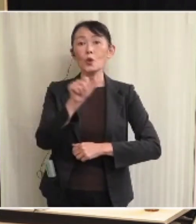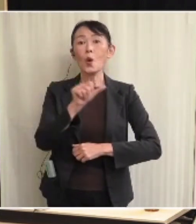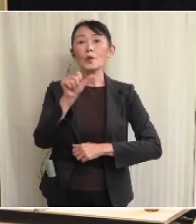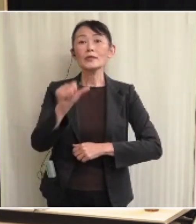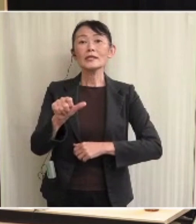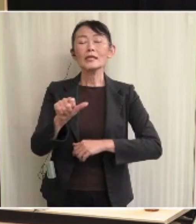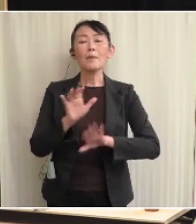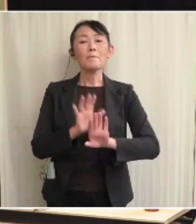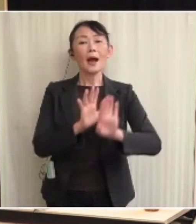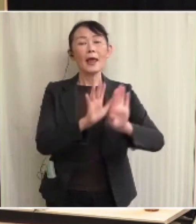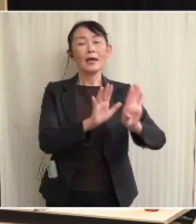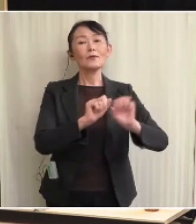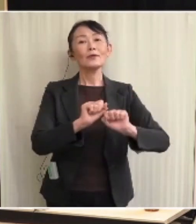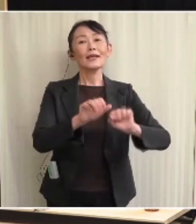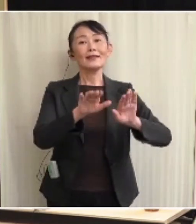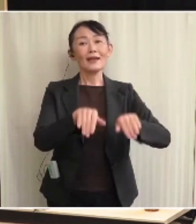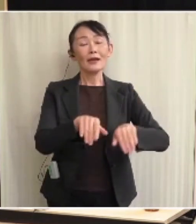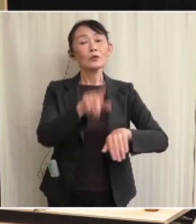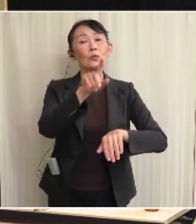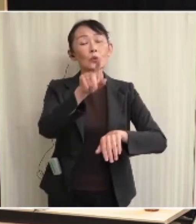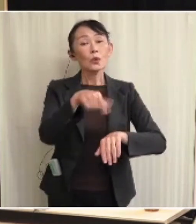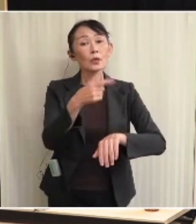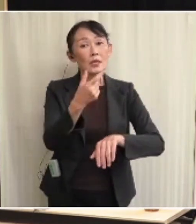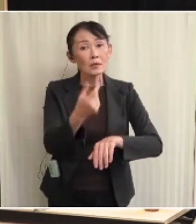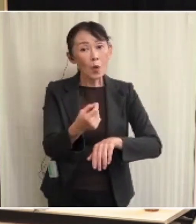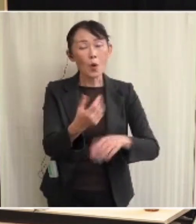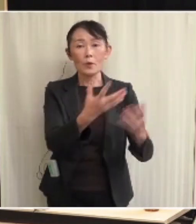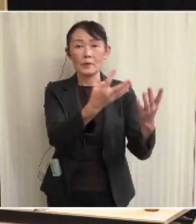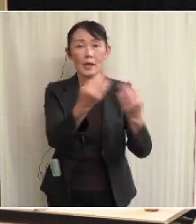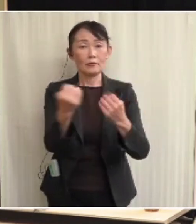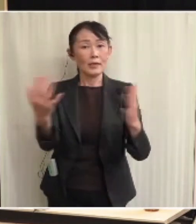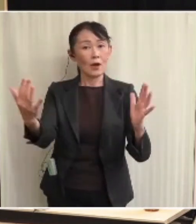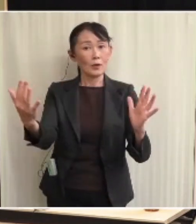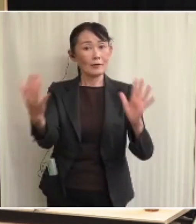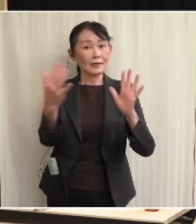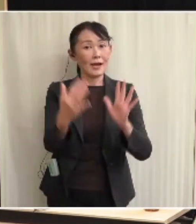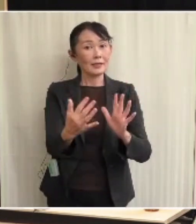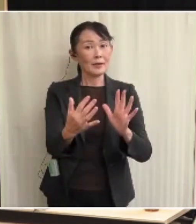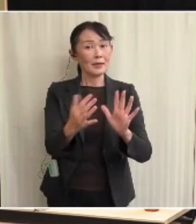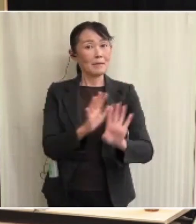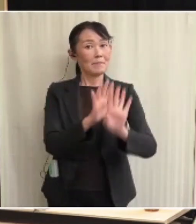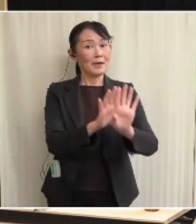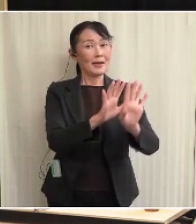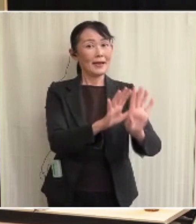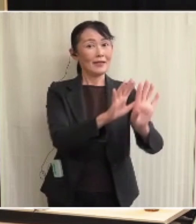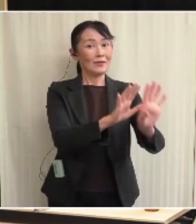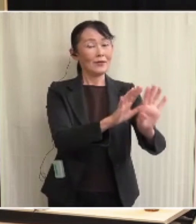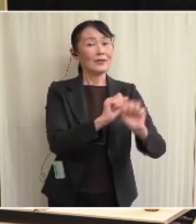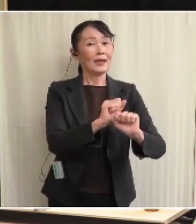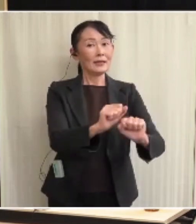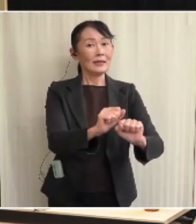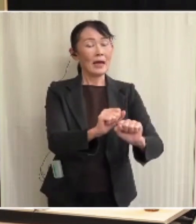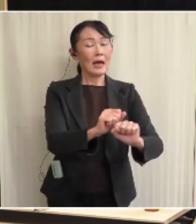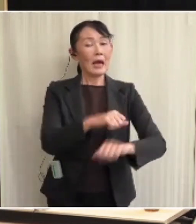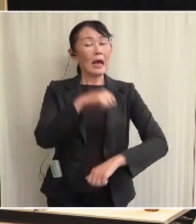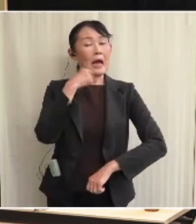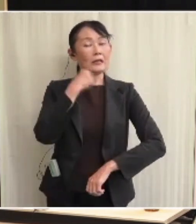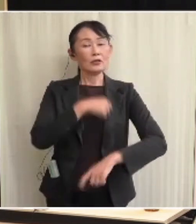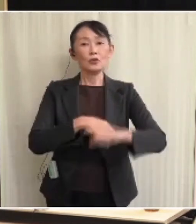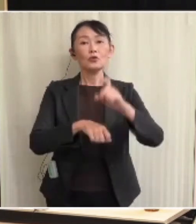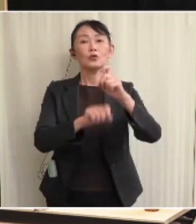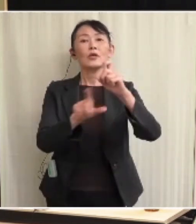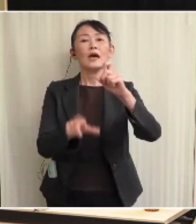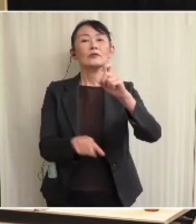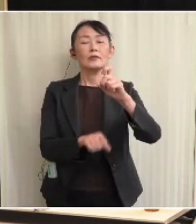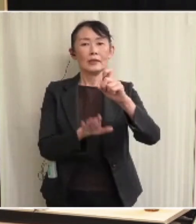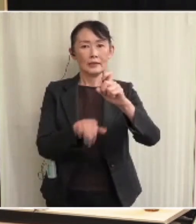パレードさせていただいた時に大変たくさんのお客様に集まっていただいて、結構のね炎天下だったんですよ。10月だったと思う